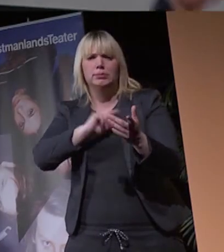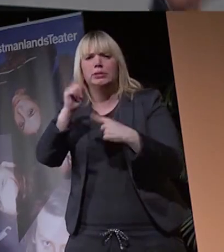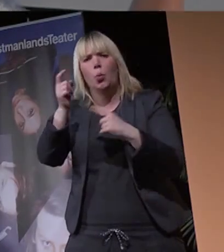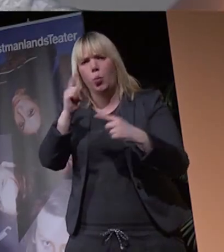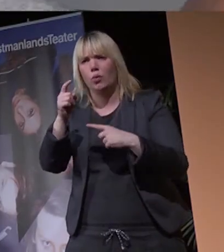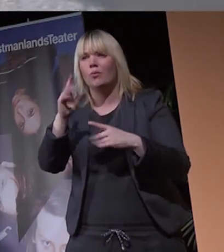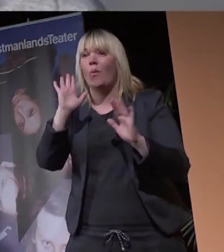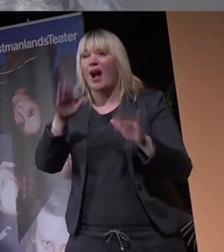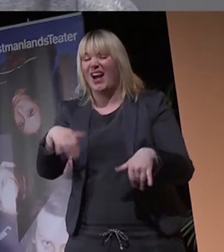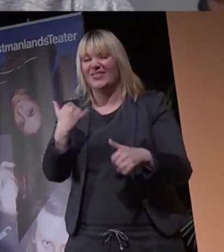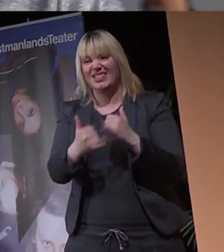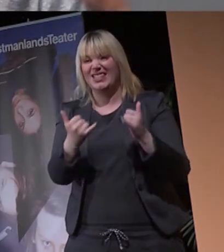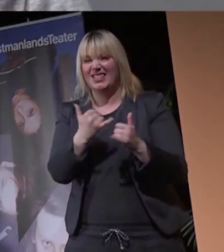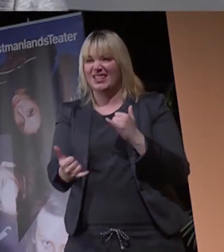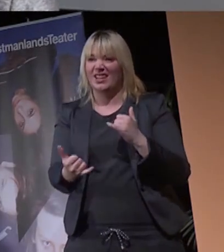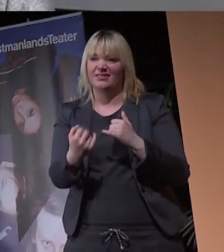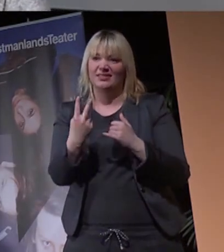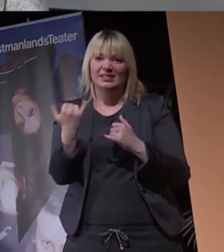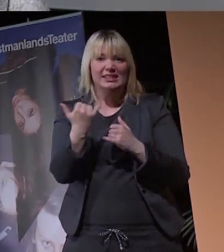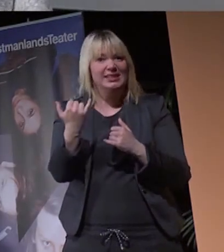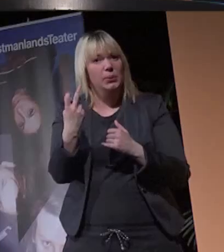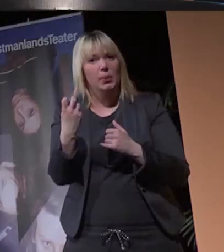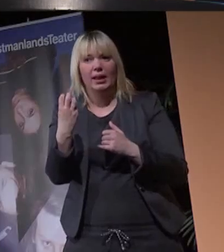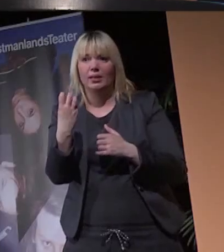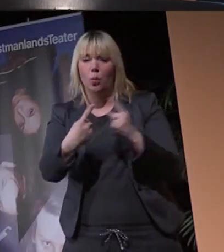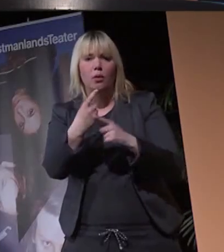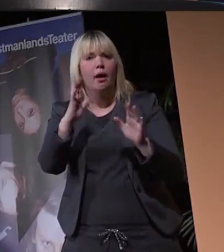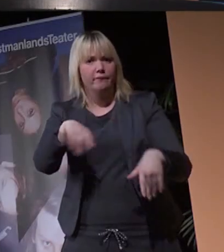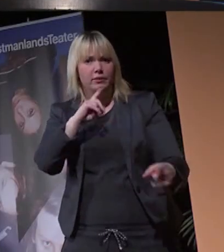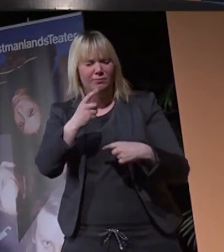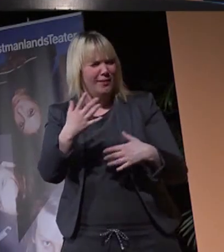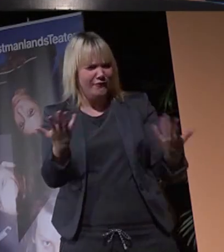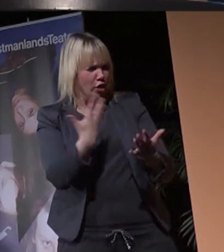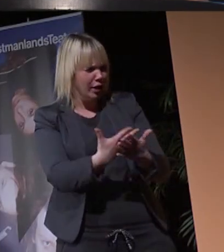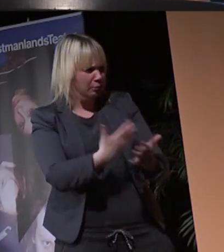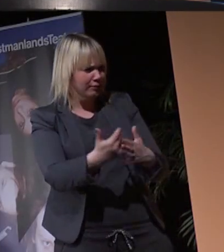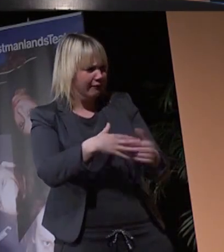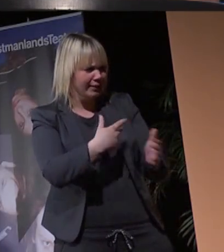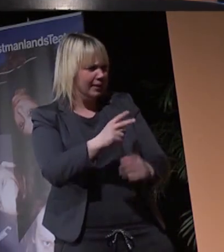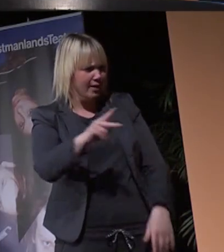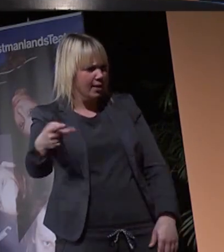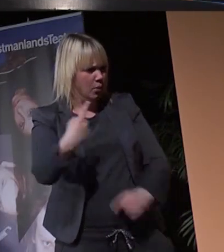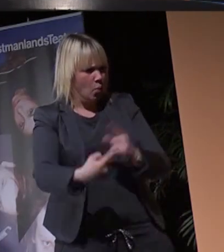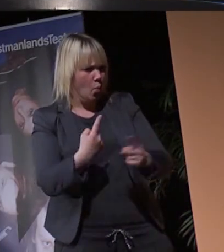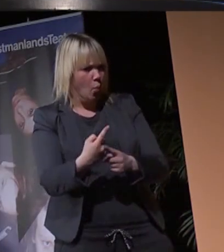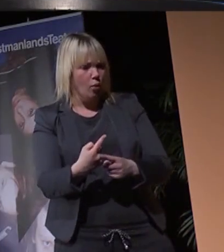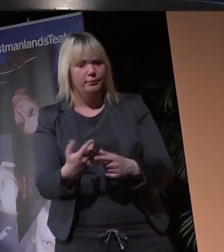Ja. Ja, och så ser det ut. Och vi vet att det är en utmaning, inte minst. För, men det kan ju gå. Ja,